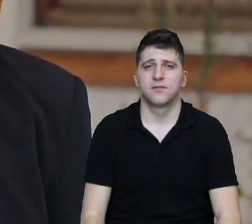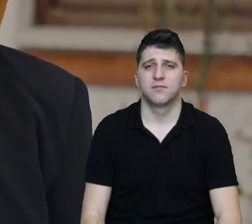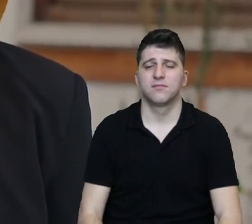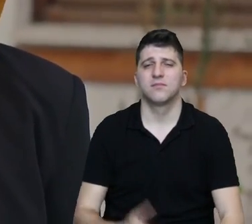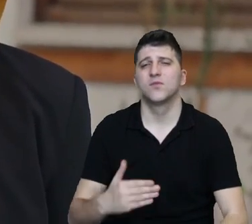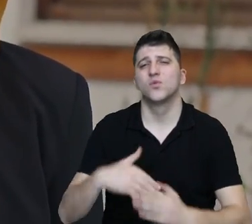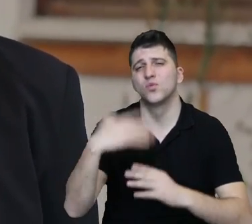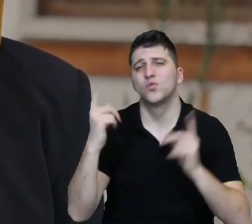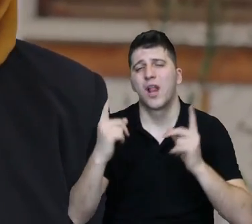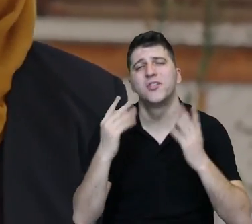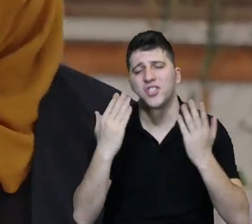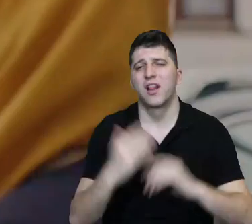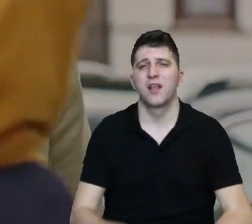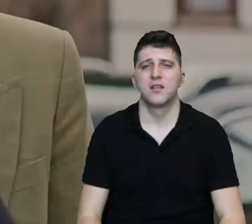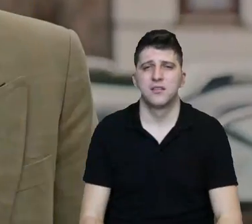Önümüzdeki dönem inşallah. He?